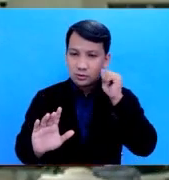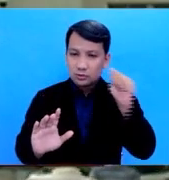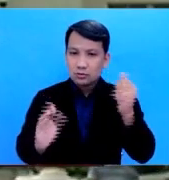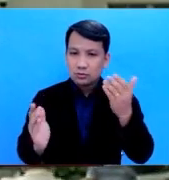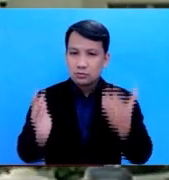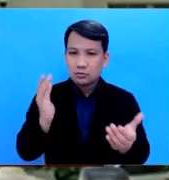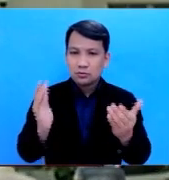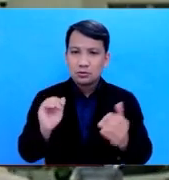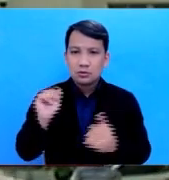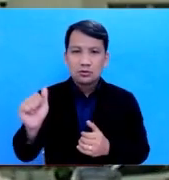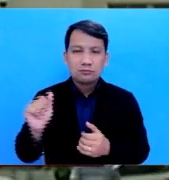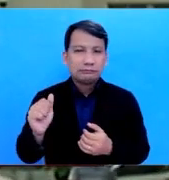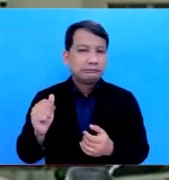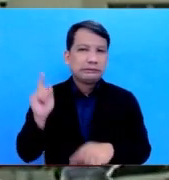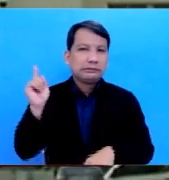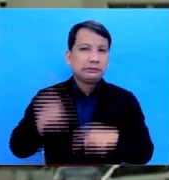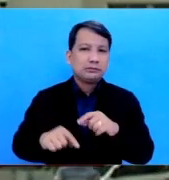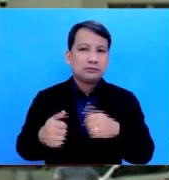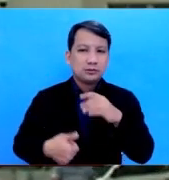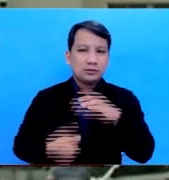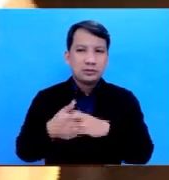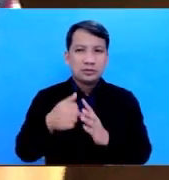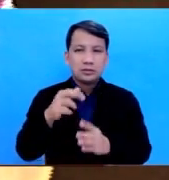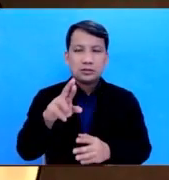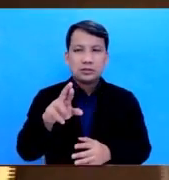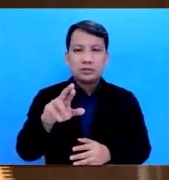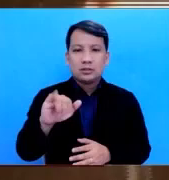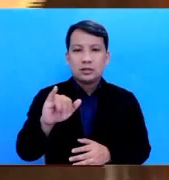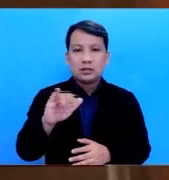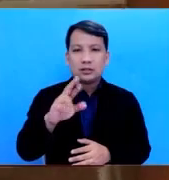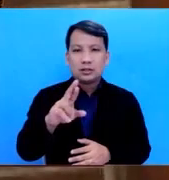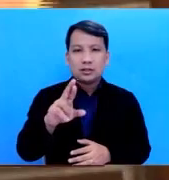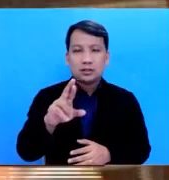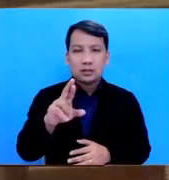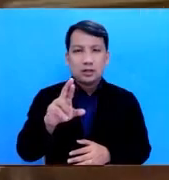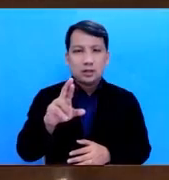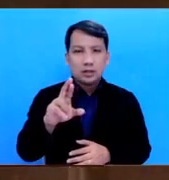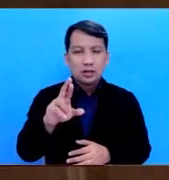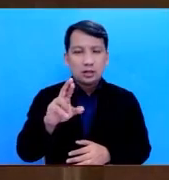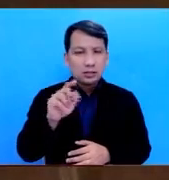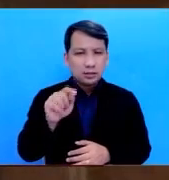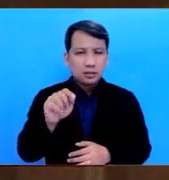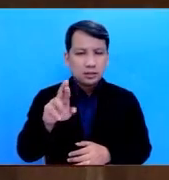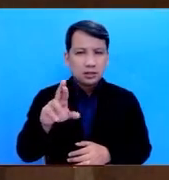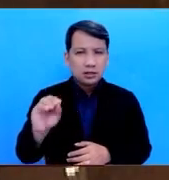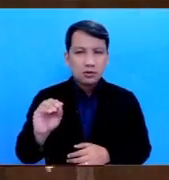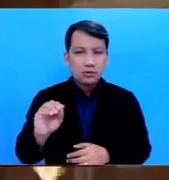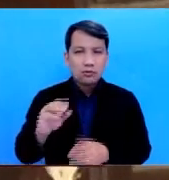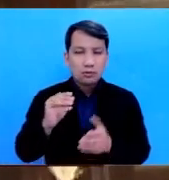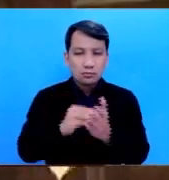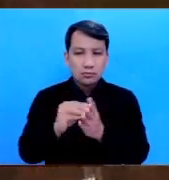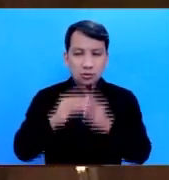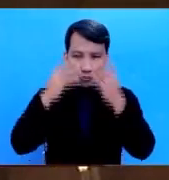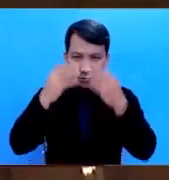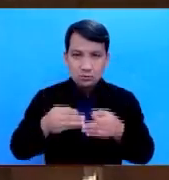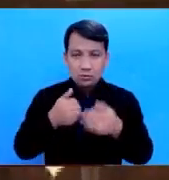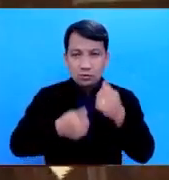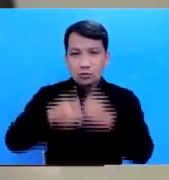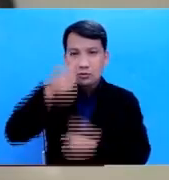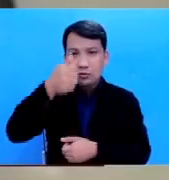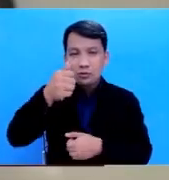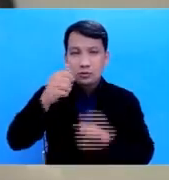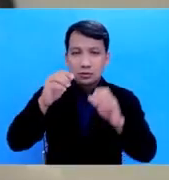ring malabo na maglalabas ng TRO ang korte dahil milyong-milyong Pilipino na raw ang nagdesisyon sa pagkapanalo ni Marcos